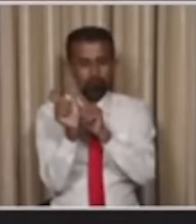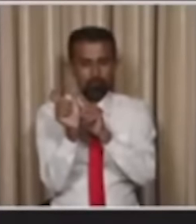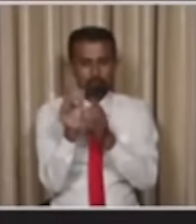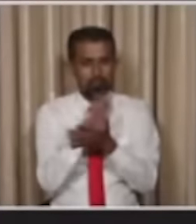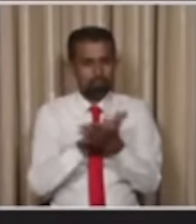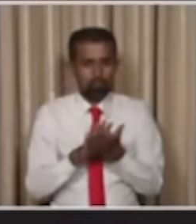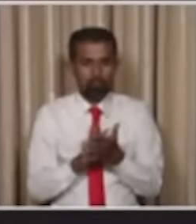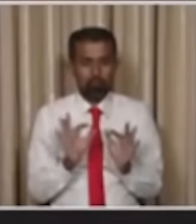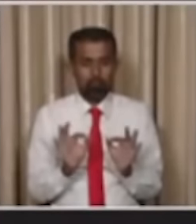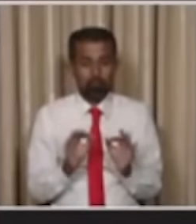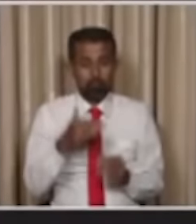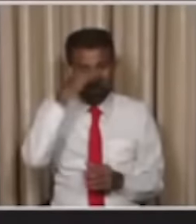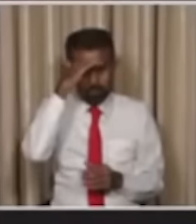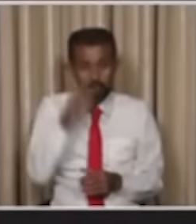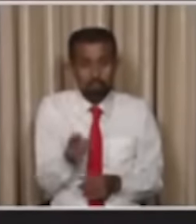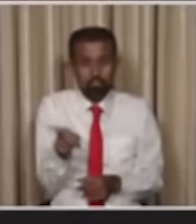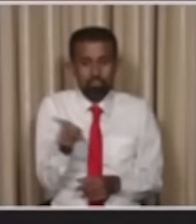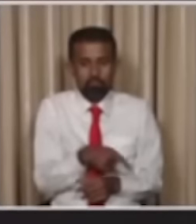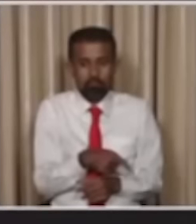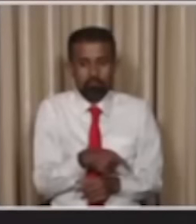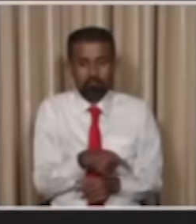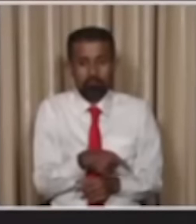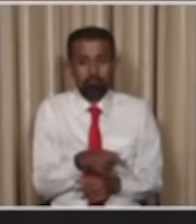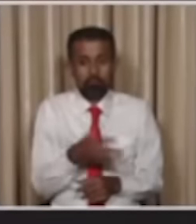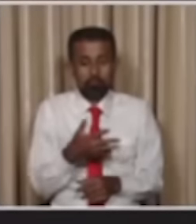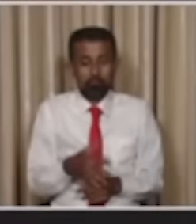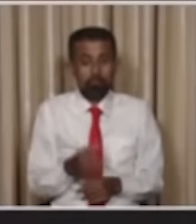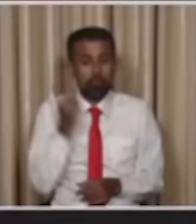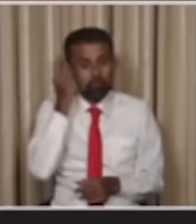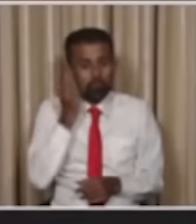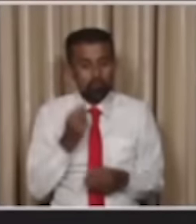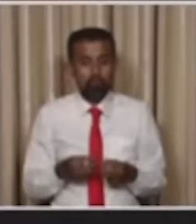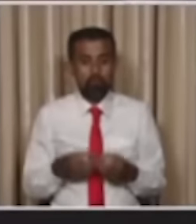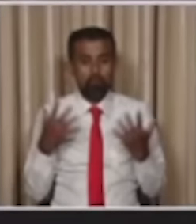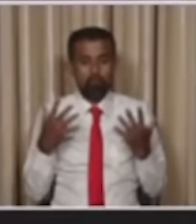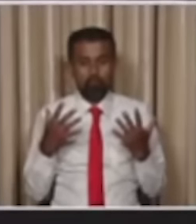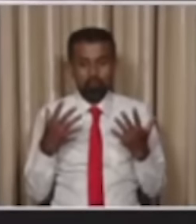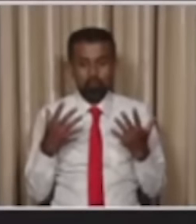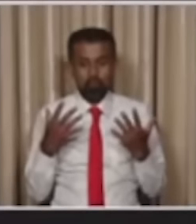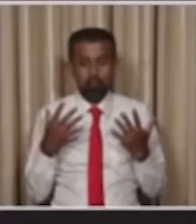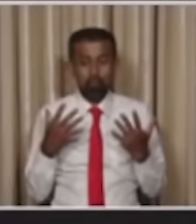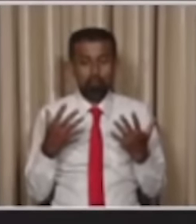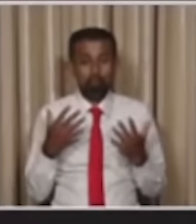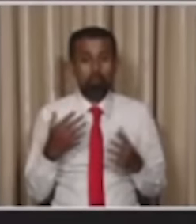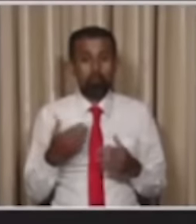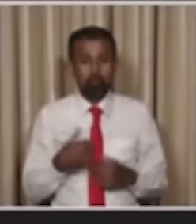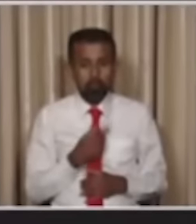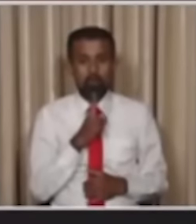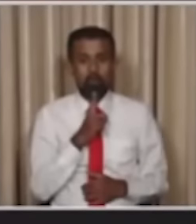නිවැරදි කිරීමට යන ඕන. මේ පාස්කු දින එල්ල කළ සාහසික ත්‍රස්ස ප්‍රහාරය සම්බන්ධයනුත් තියෙන්නේ අර මම